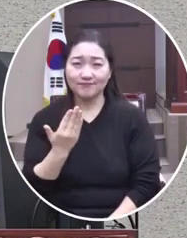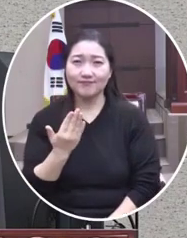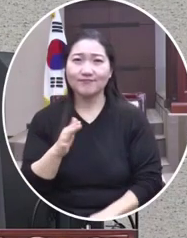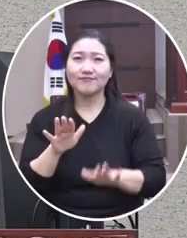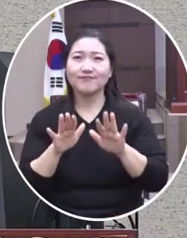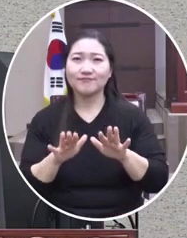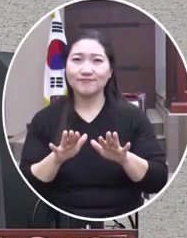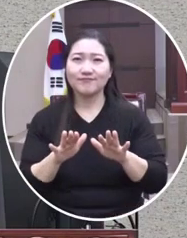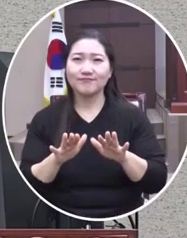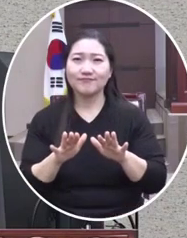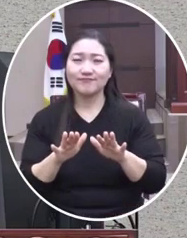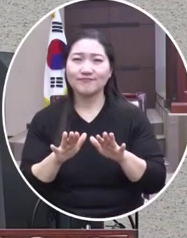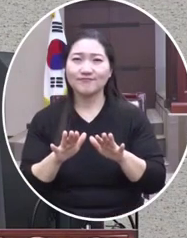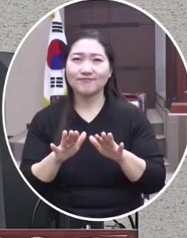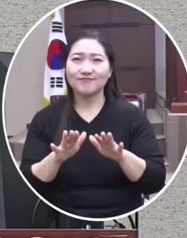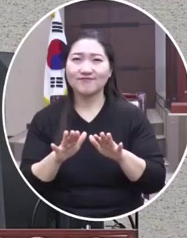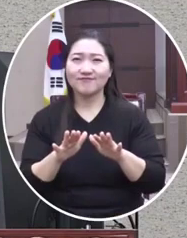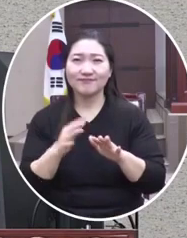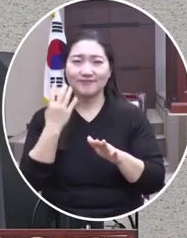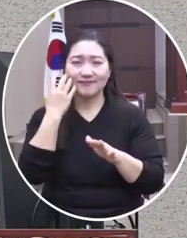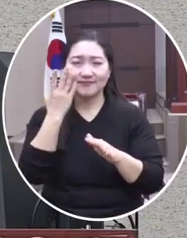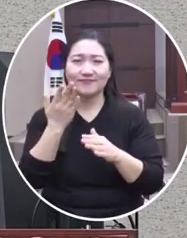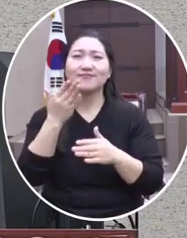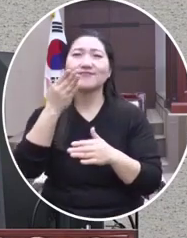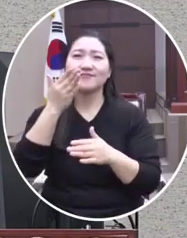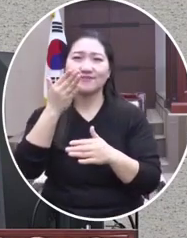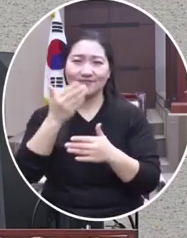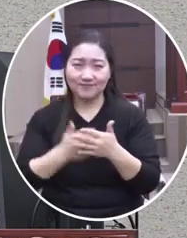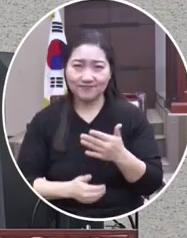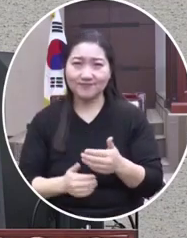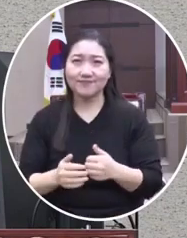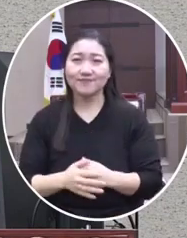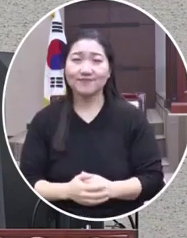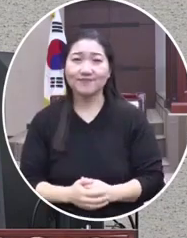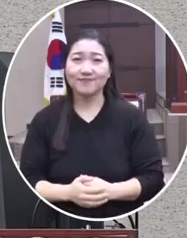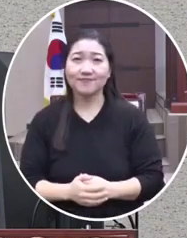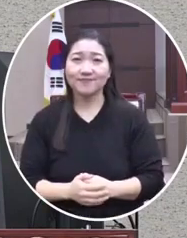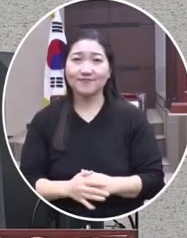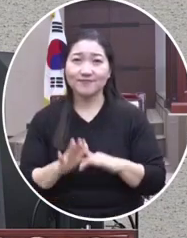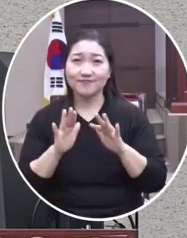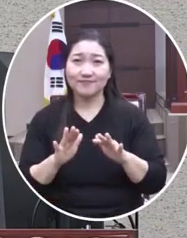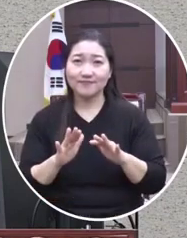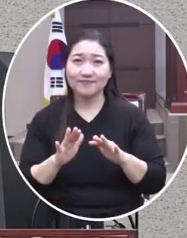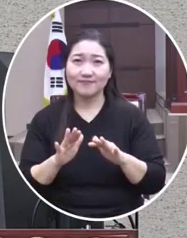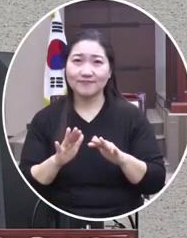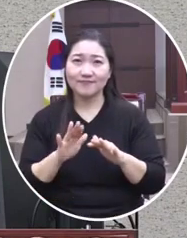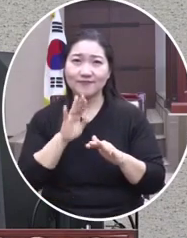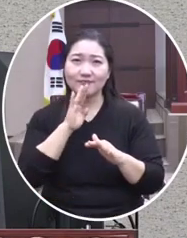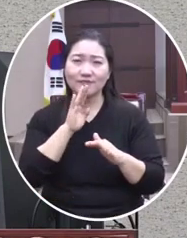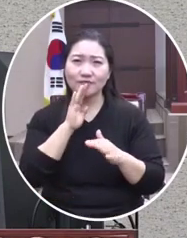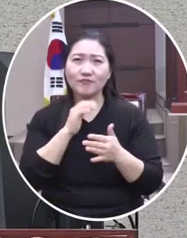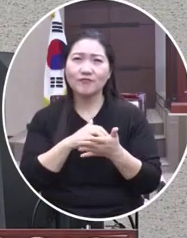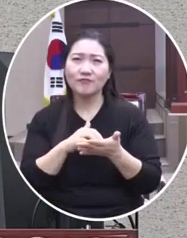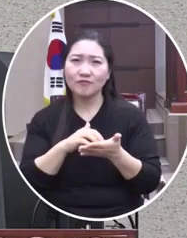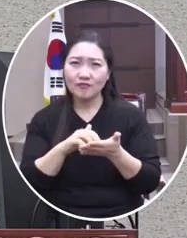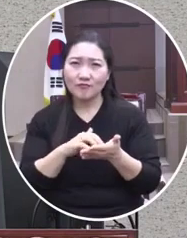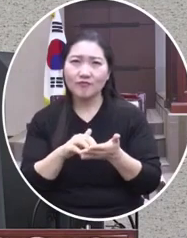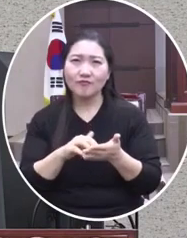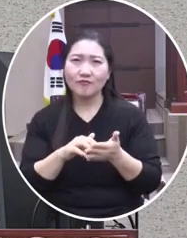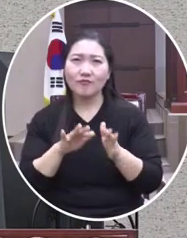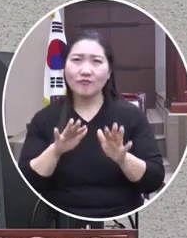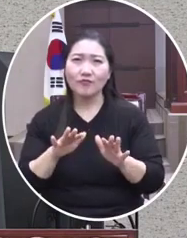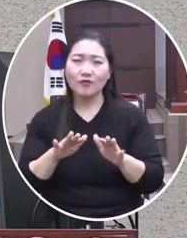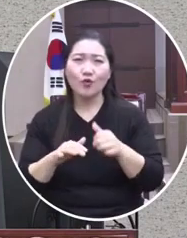지나 이제 전반기 의회를 3개월 남 남겨두고 있습니다 역대 최다 조례 발리 역대